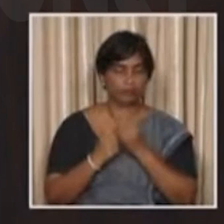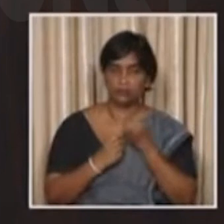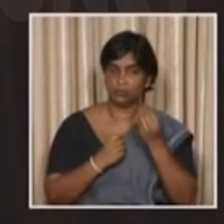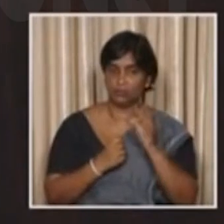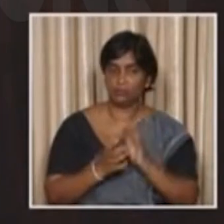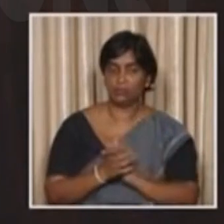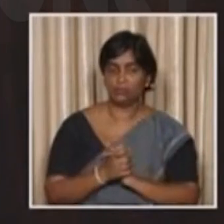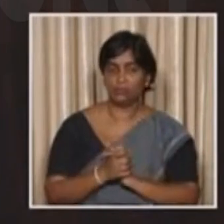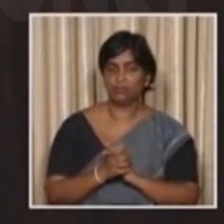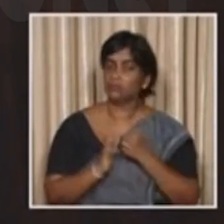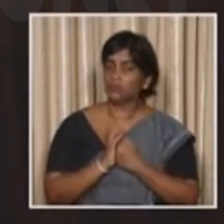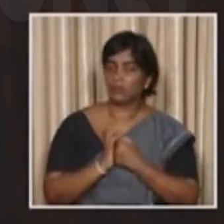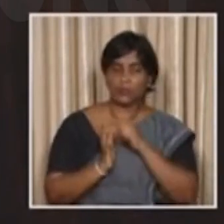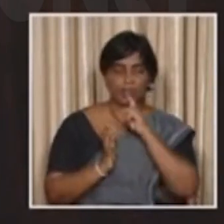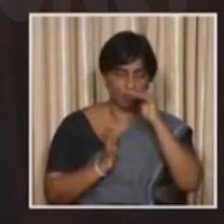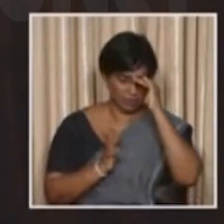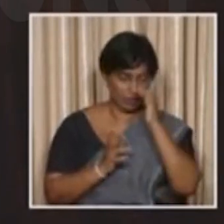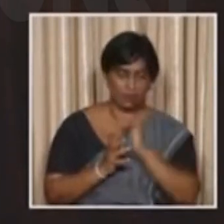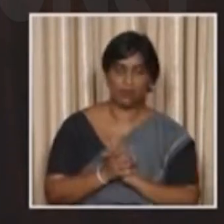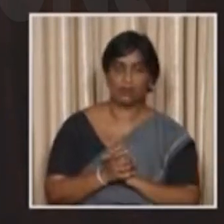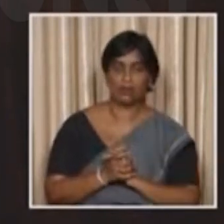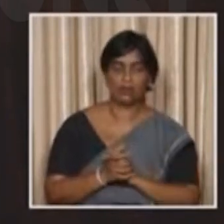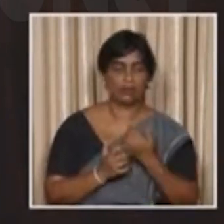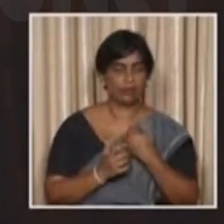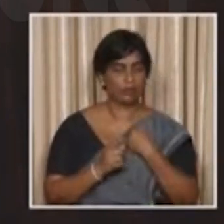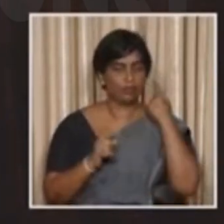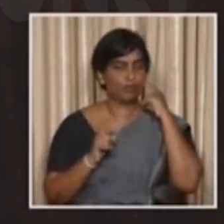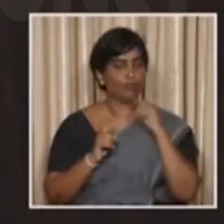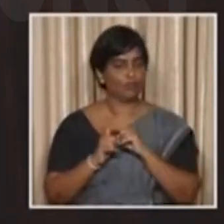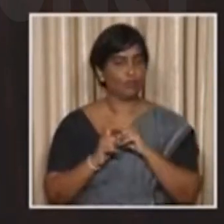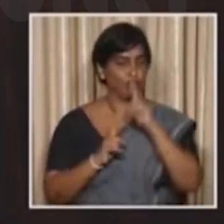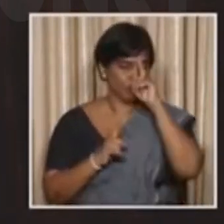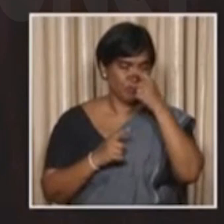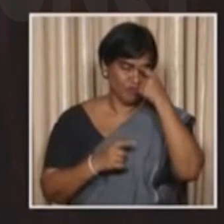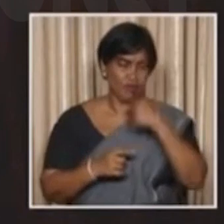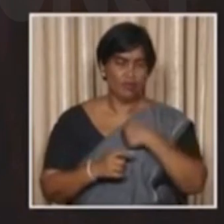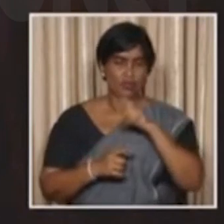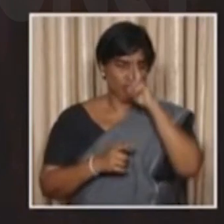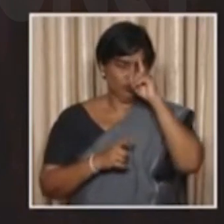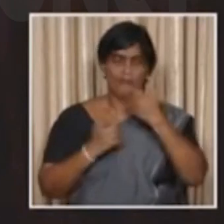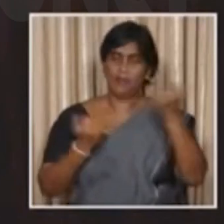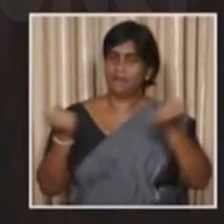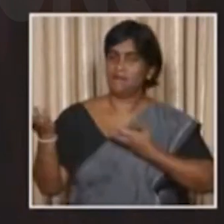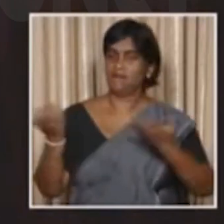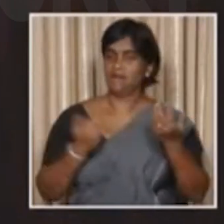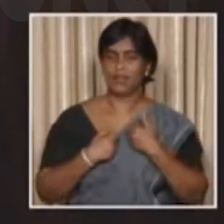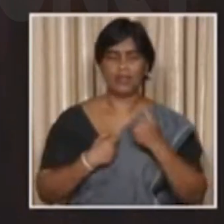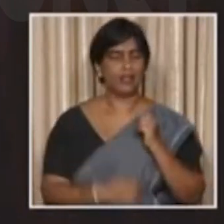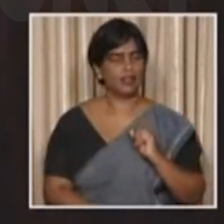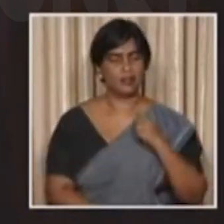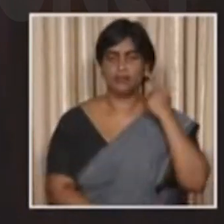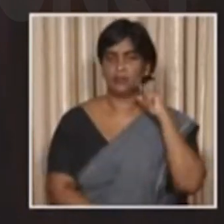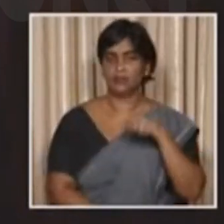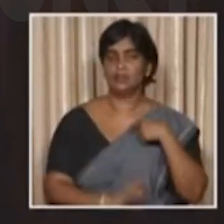යුතුයි. ගරු කතානායකතුමනි මා ඉලක්ක කර සතියක් තිස්සේ මේ ආකාරයට ප්‍රහාර එල්ල කරන්නේ ඇයිද කියන එක